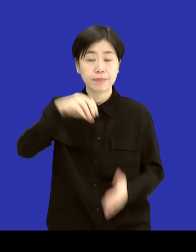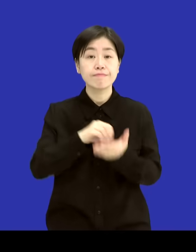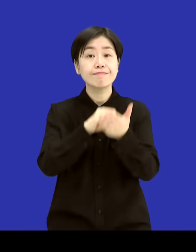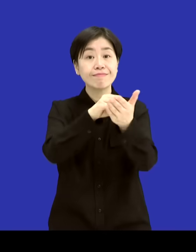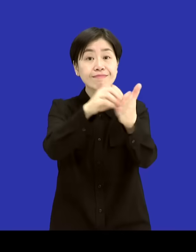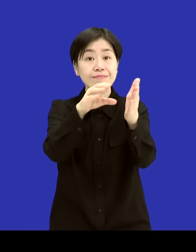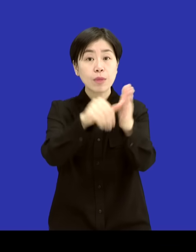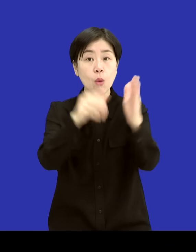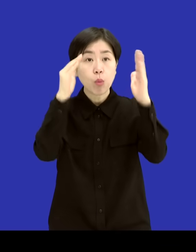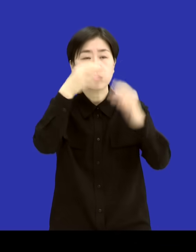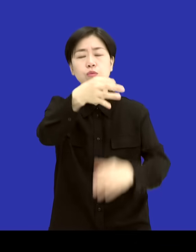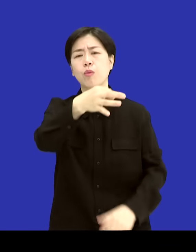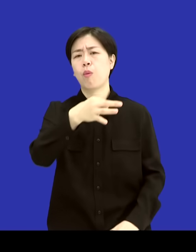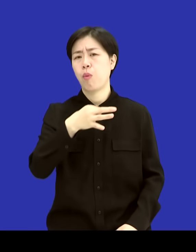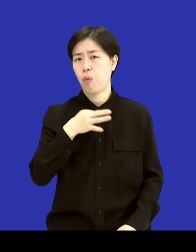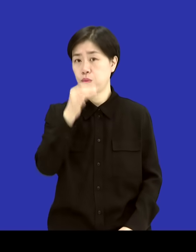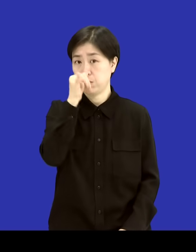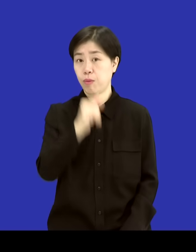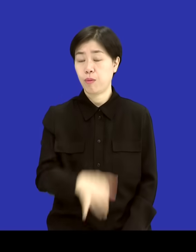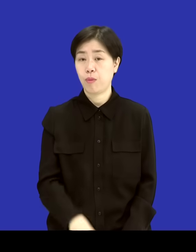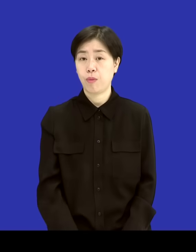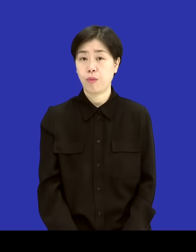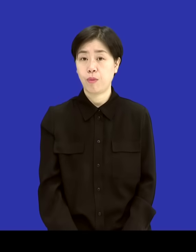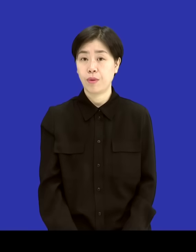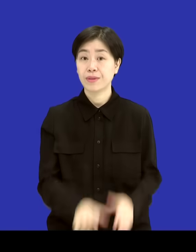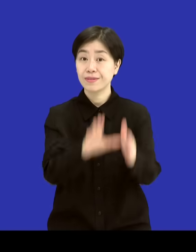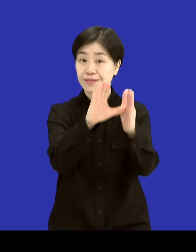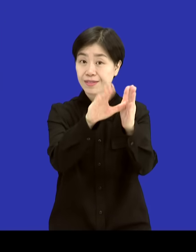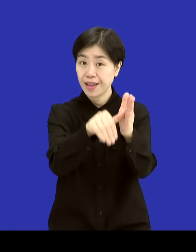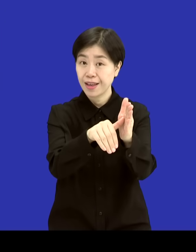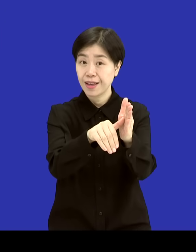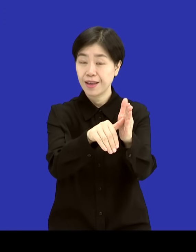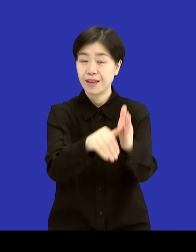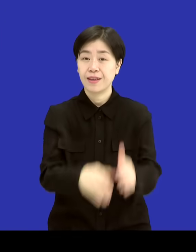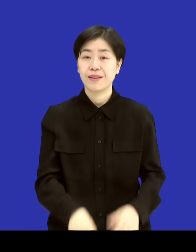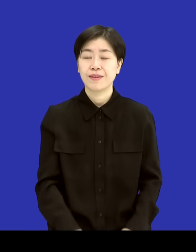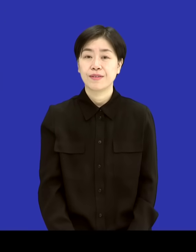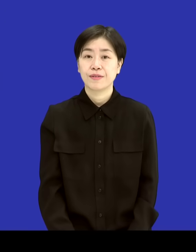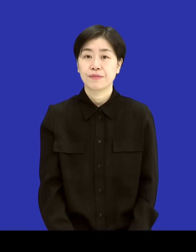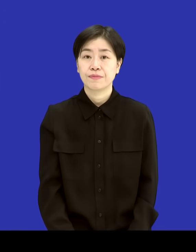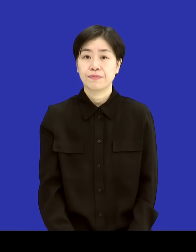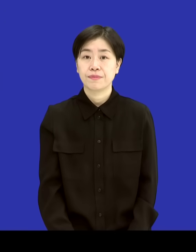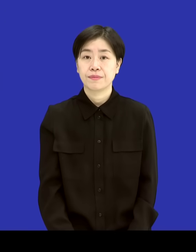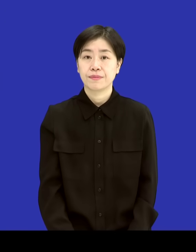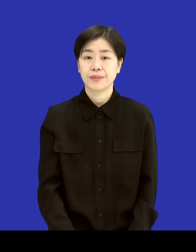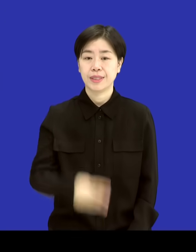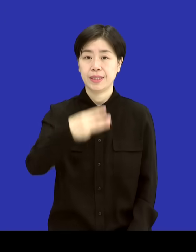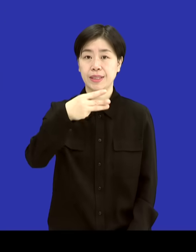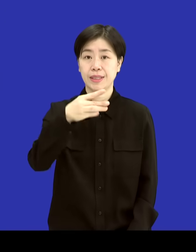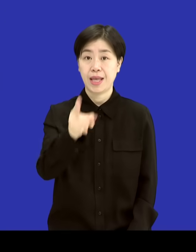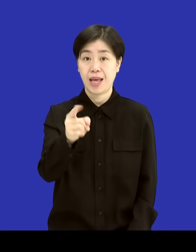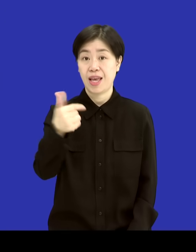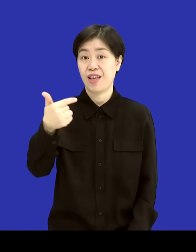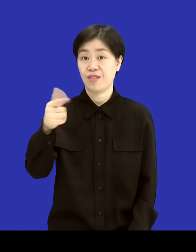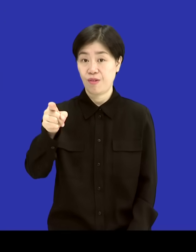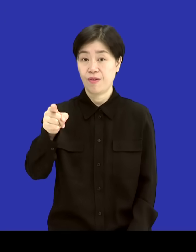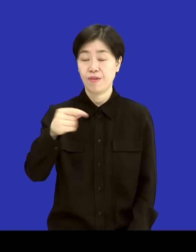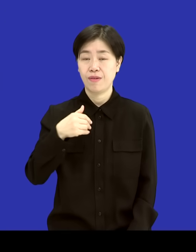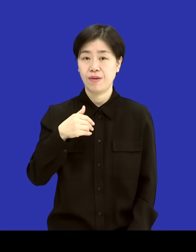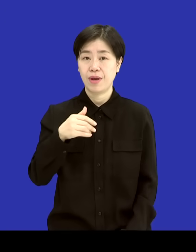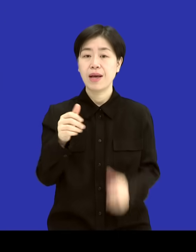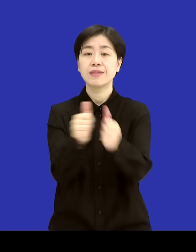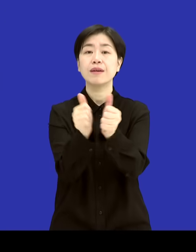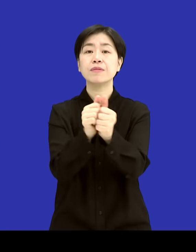이제 다니게 됐어요. 그래서 그때는 이제 또 제가 테너인데 테너도